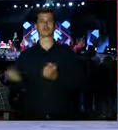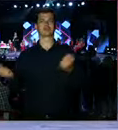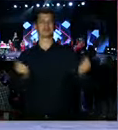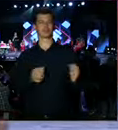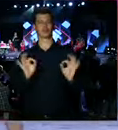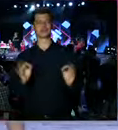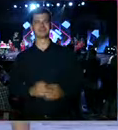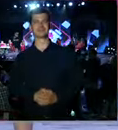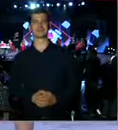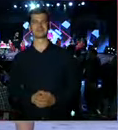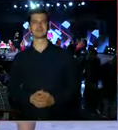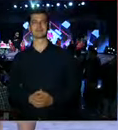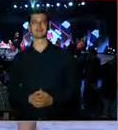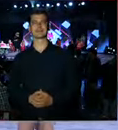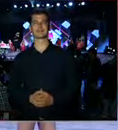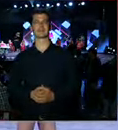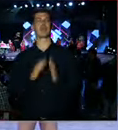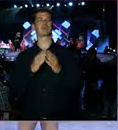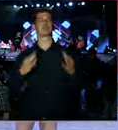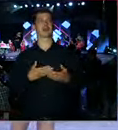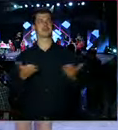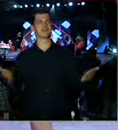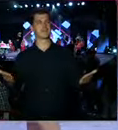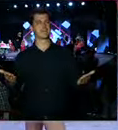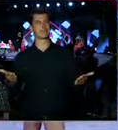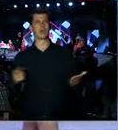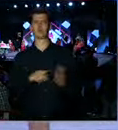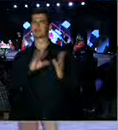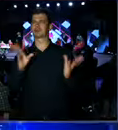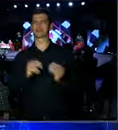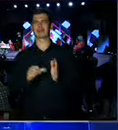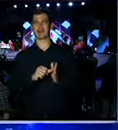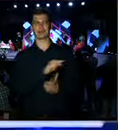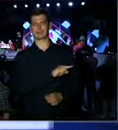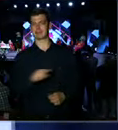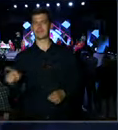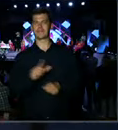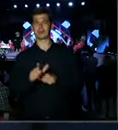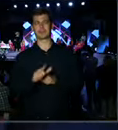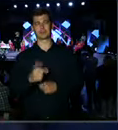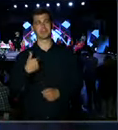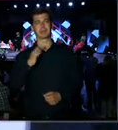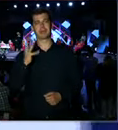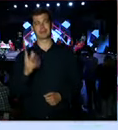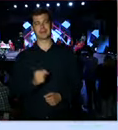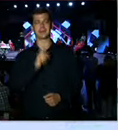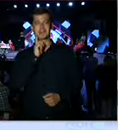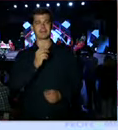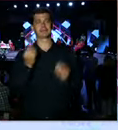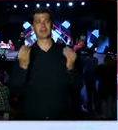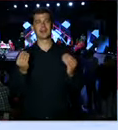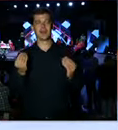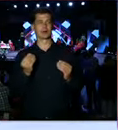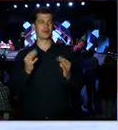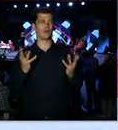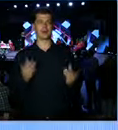gotowa. Proszę Państwa, wszystkie kandydatki były przeurocze, wspaniałe,